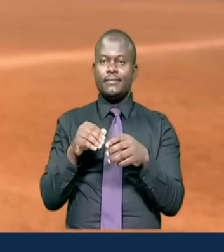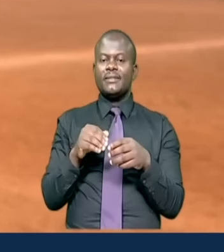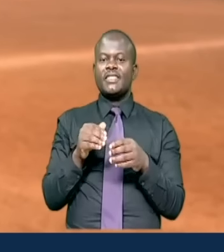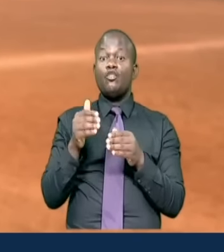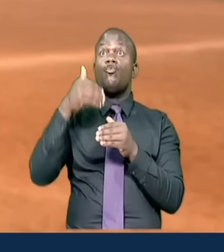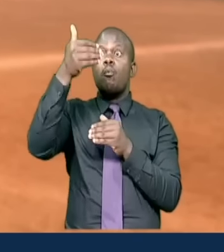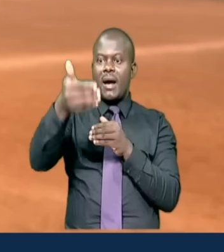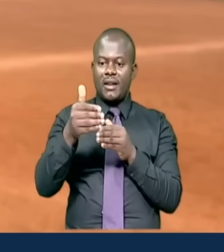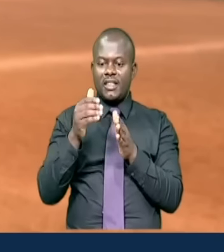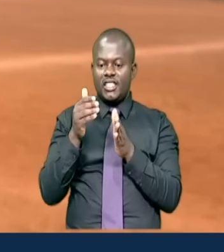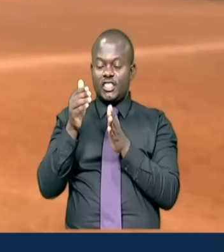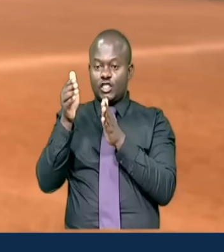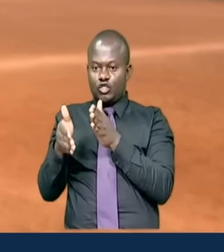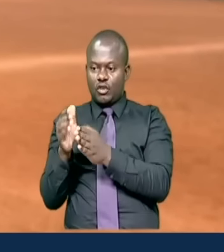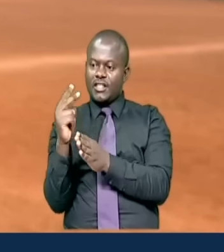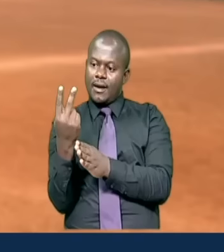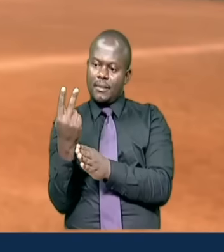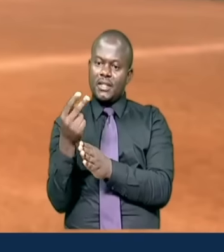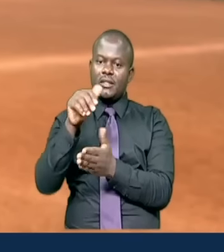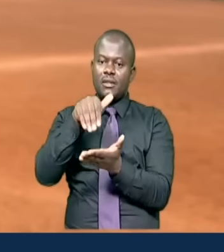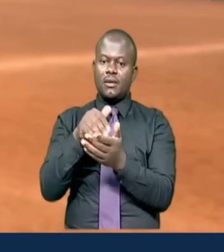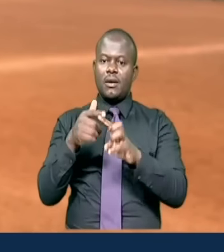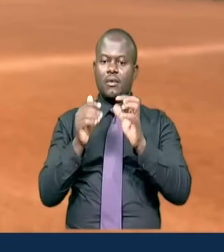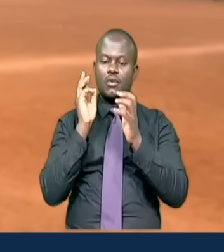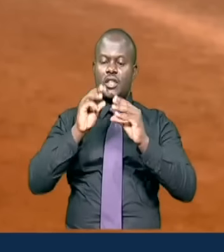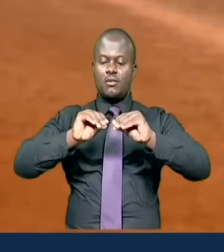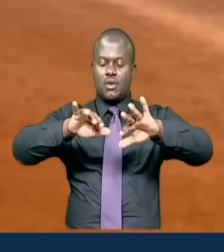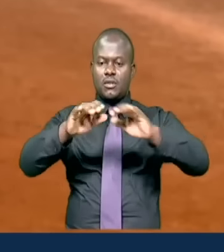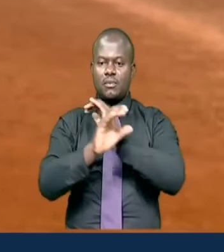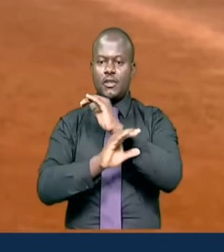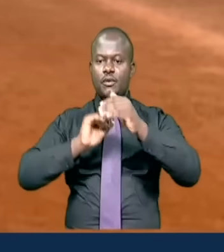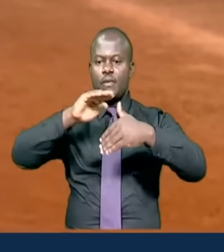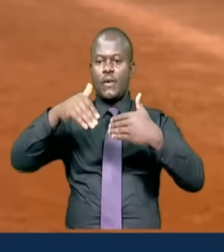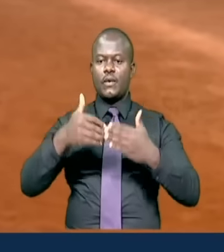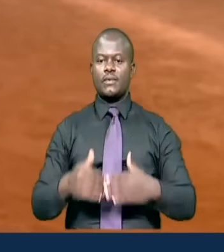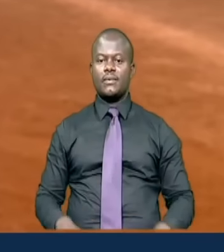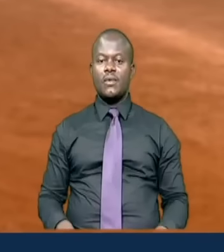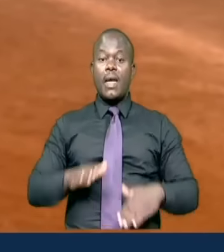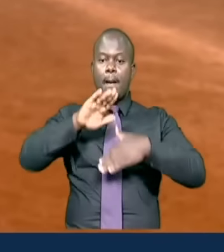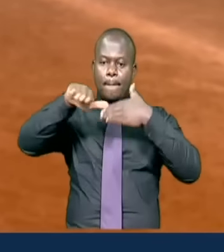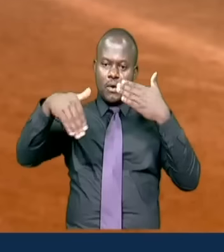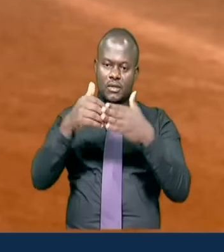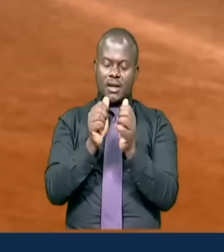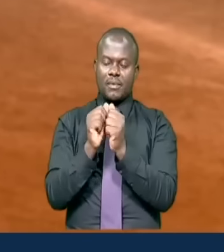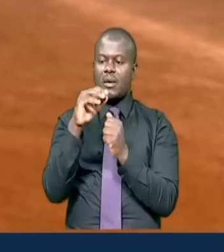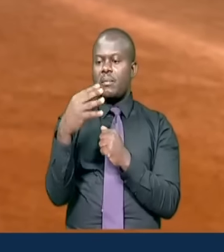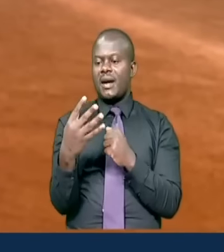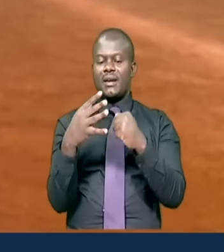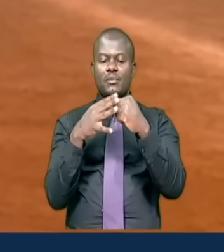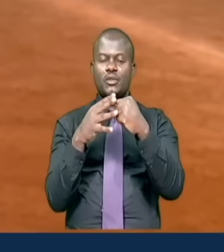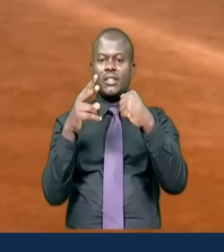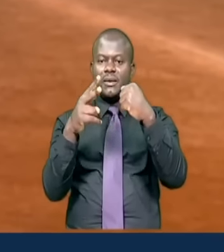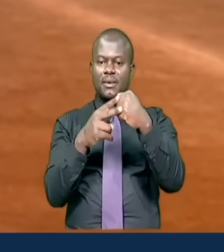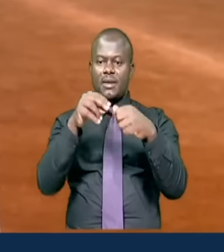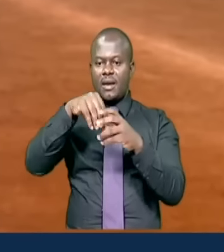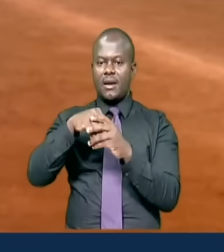kabiri kizo nyubako cy'icyo kigo ariko tuzabikwiza mu gihugu hose aba basoje bose ni 497 n'abarindwi